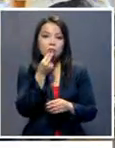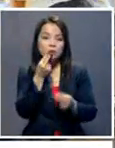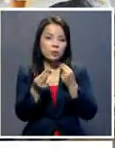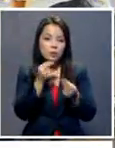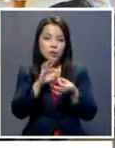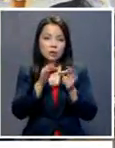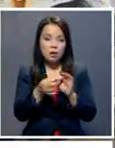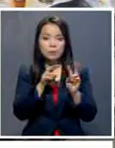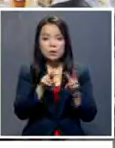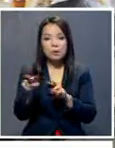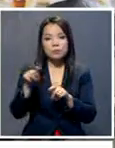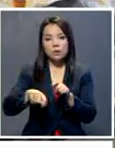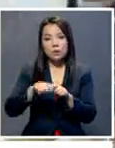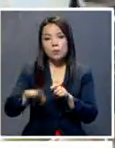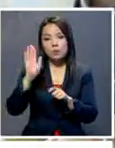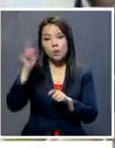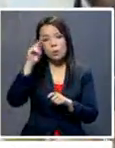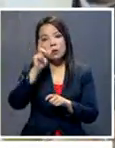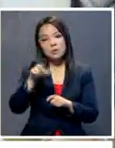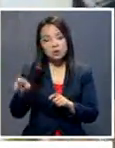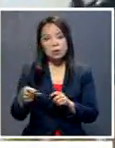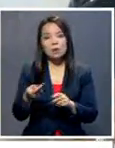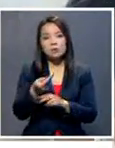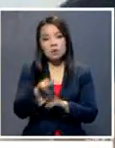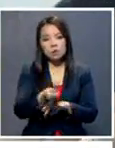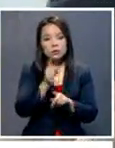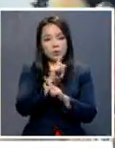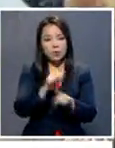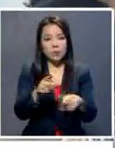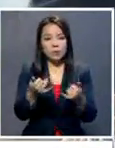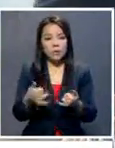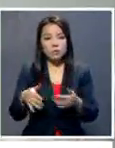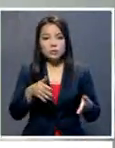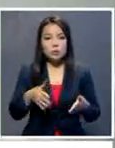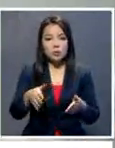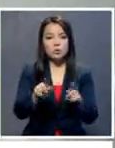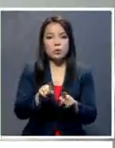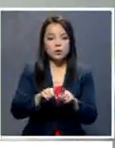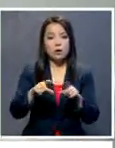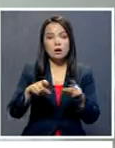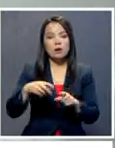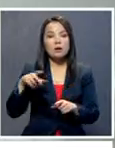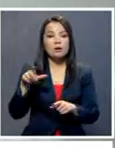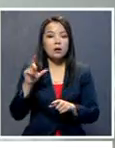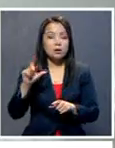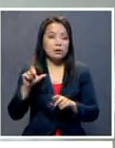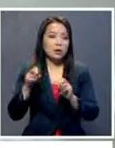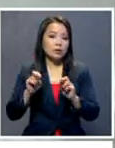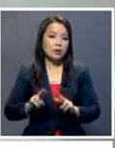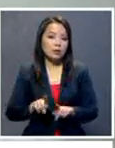алады. Тағы бір жаңалық. Оқушылар тамақ ақысын қолма-қол төлемейді. Төлемді жол жүру картасы арқылы жасайтын болады. Пилоттық